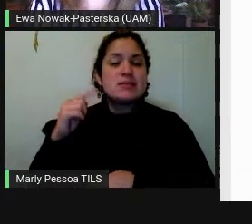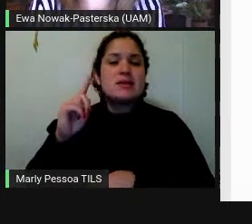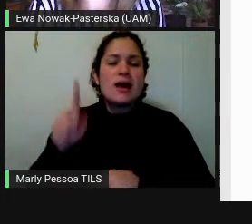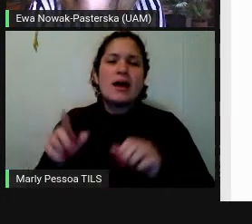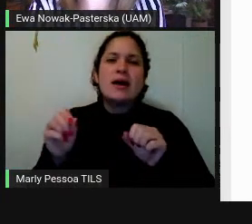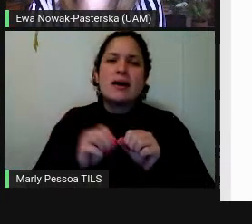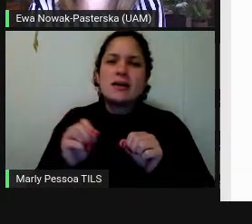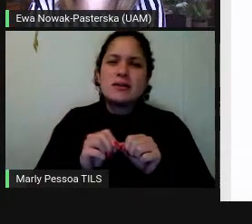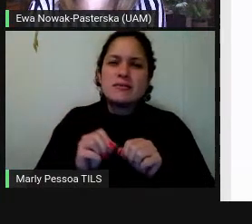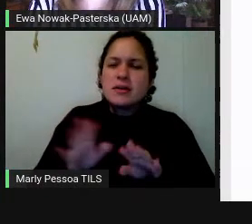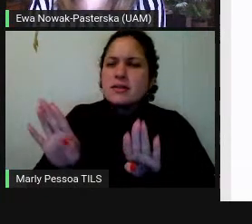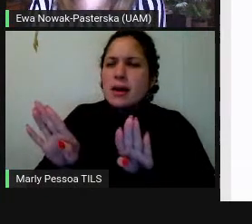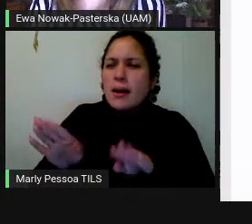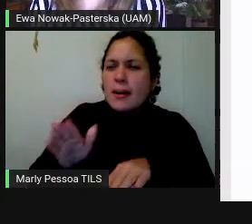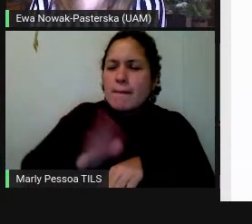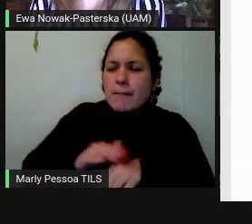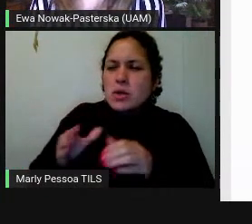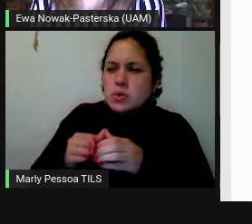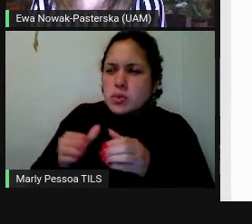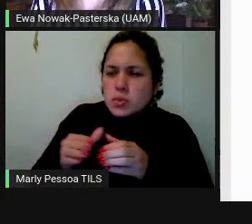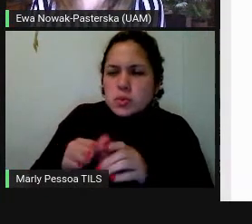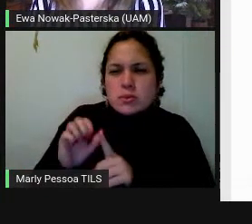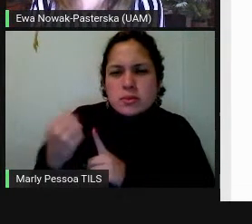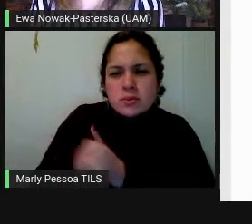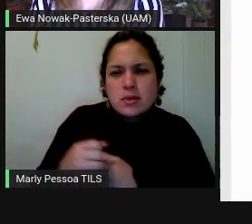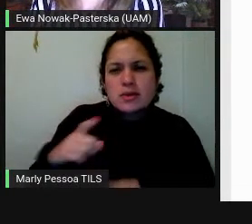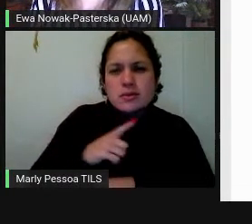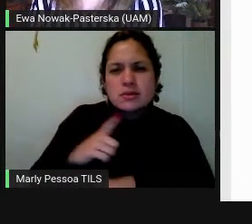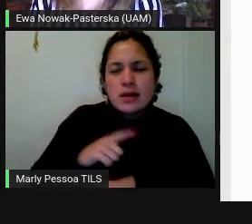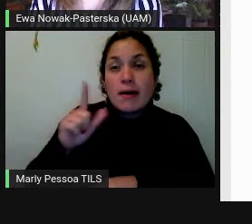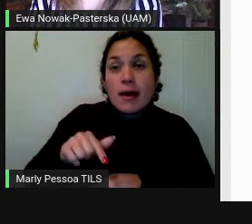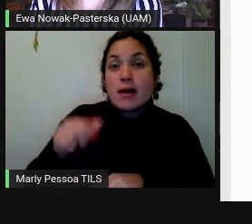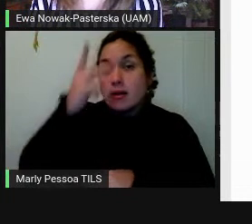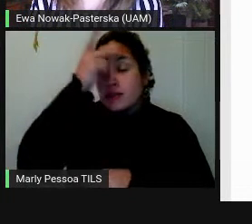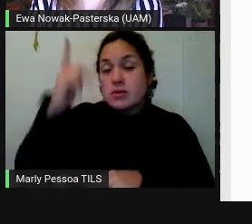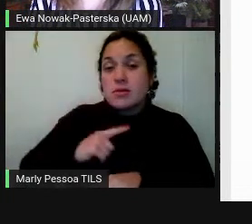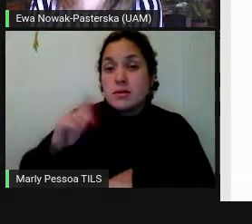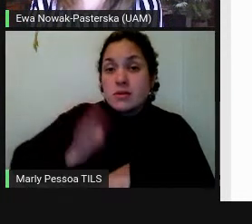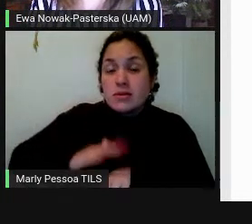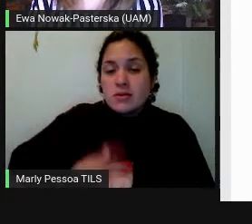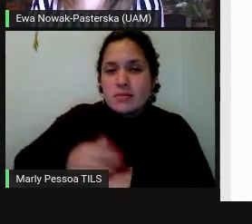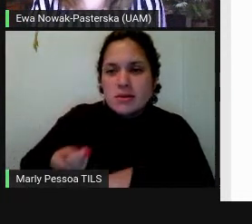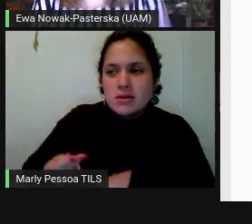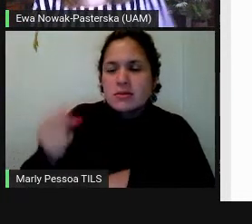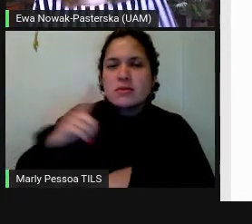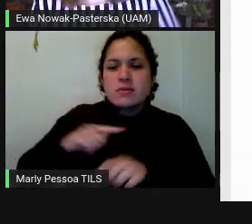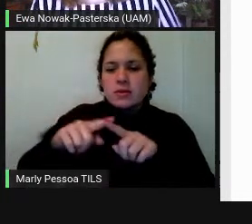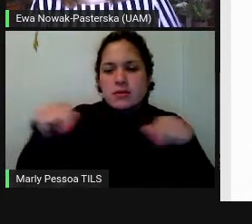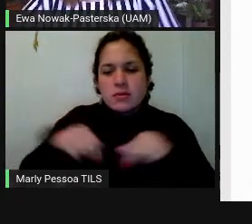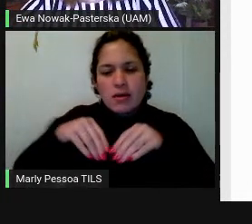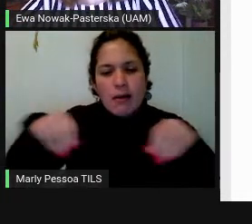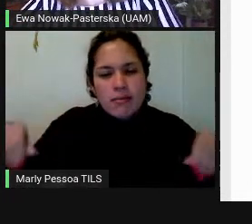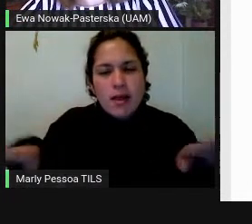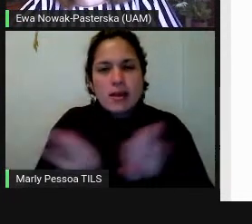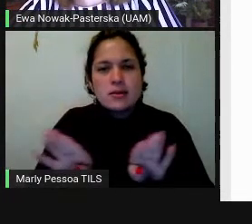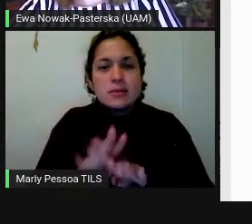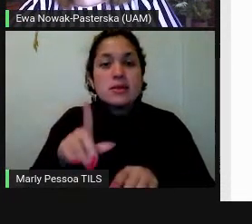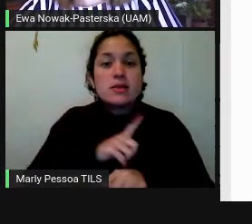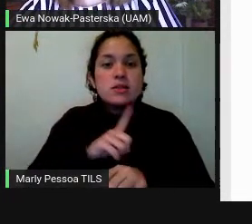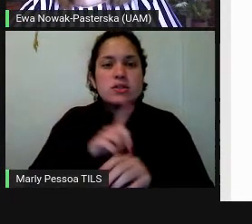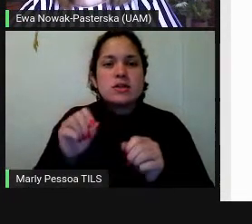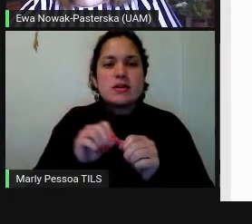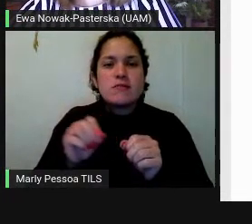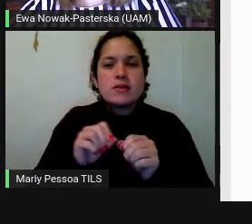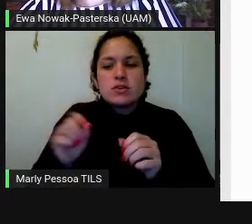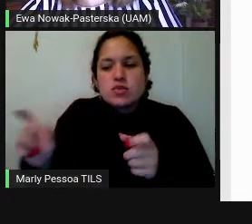camada de sociedade mais alta, as pessoas, a nobreza, as pessoas que tinham propriedades, que carregavam esse tipo de